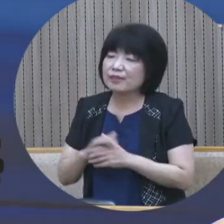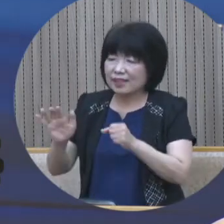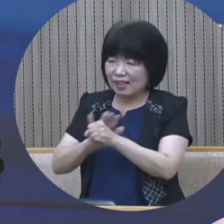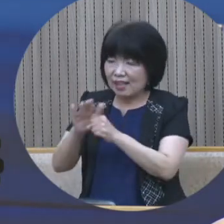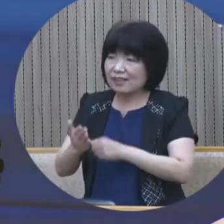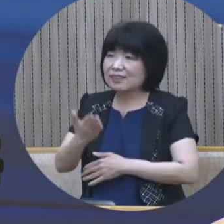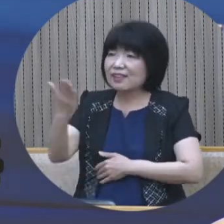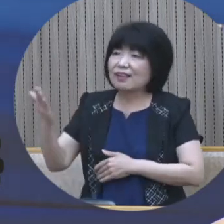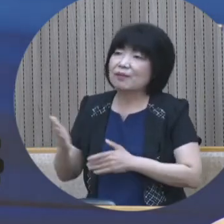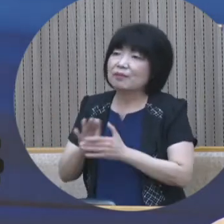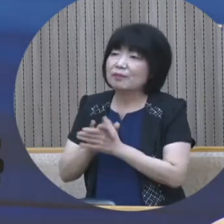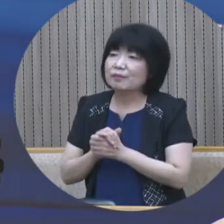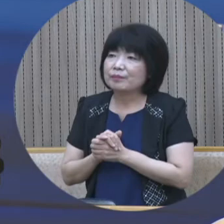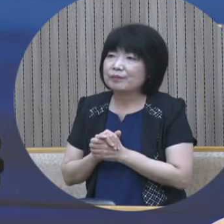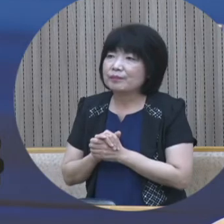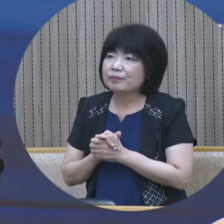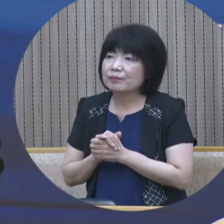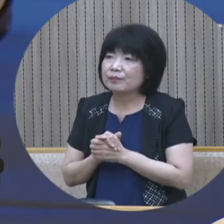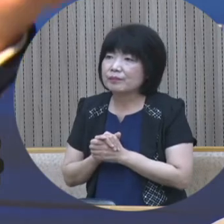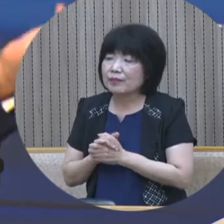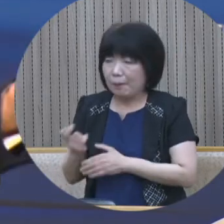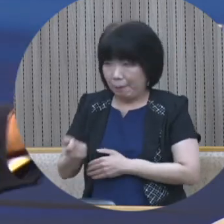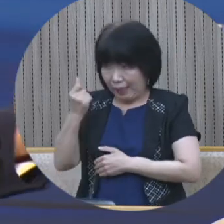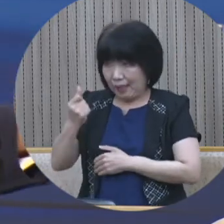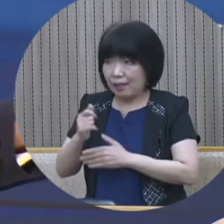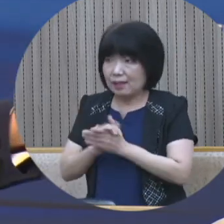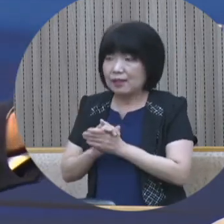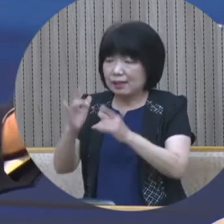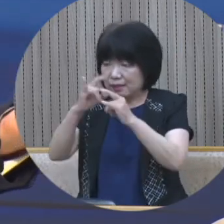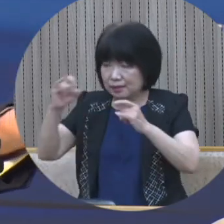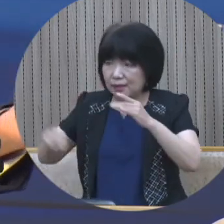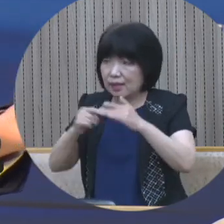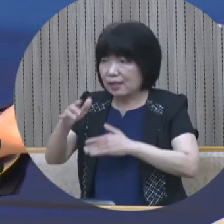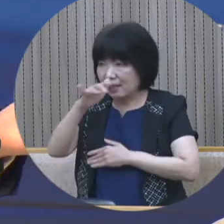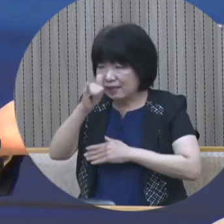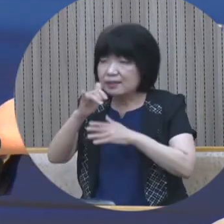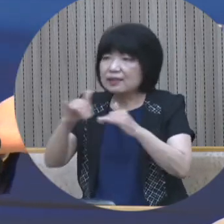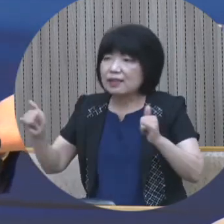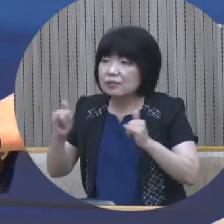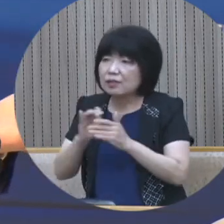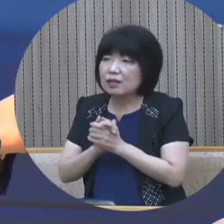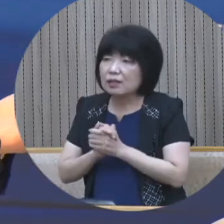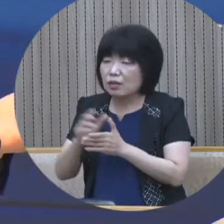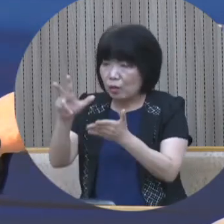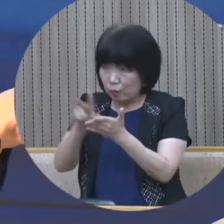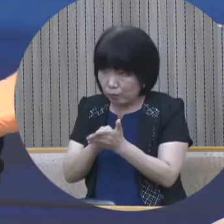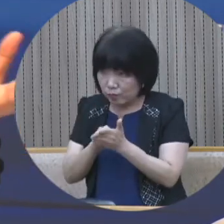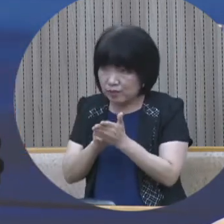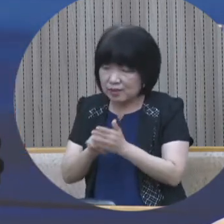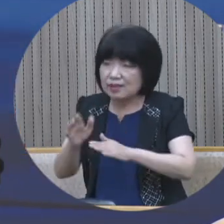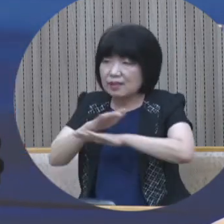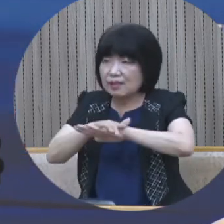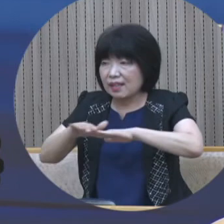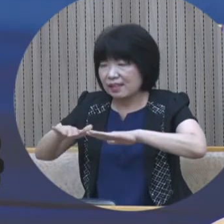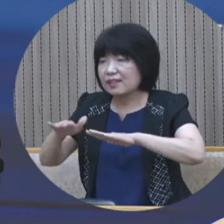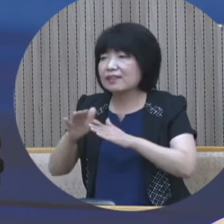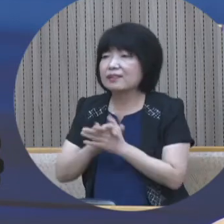사랑하는 여러분, 그 즉시 성 안에 있는 사람들의 문제가 해결된